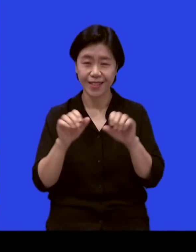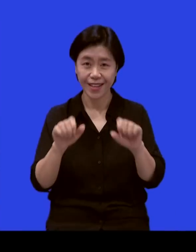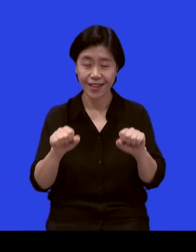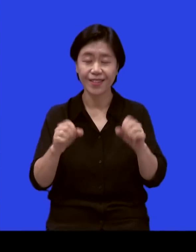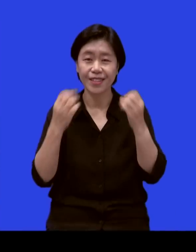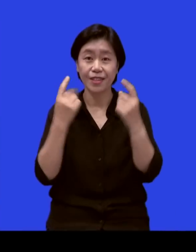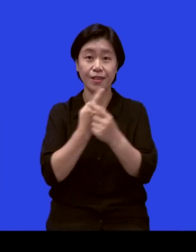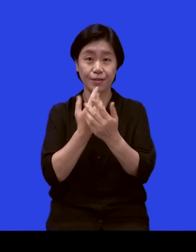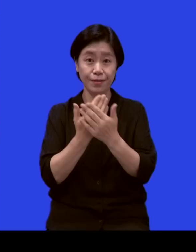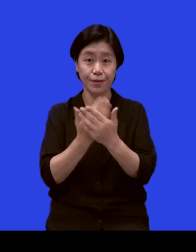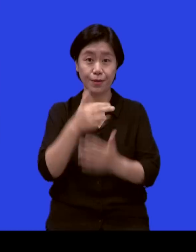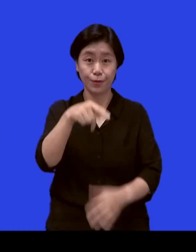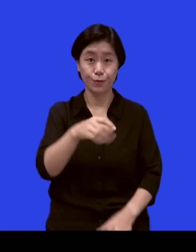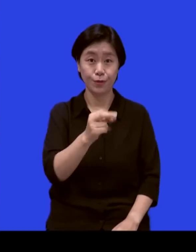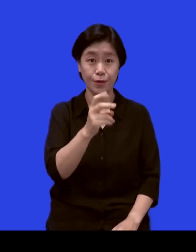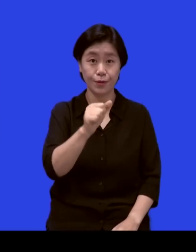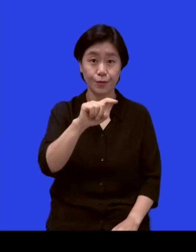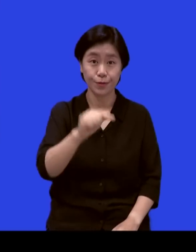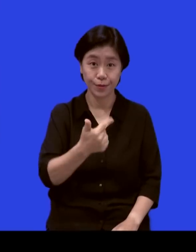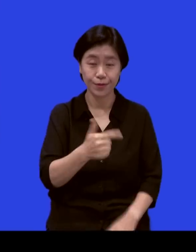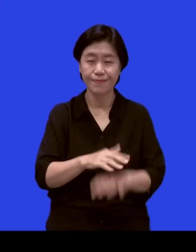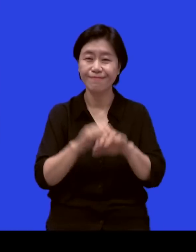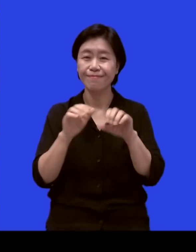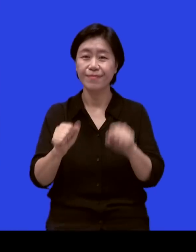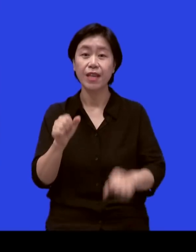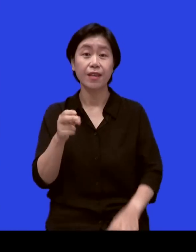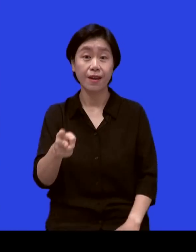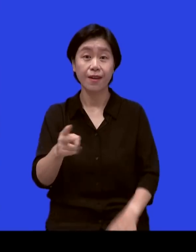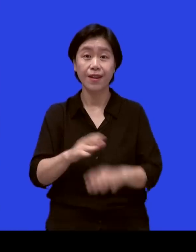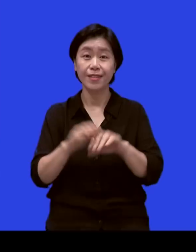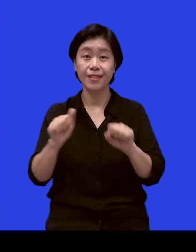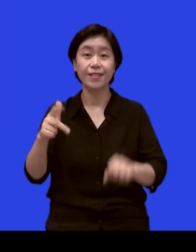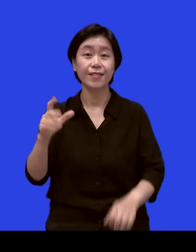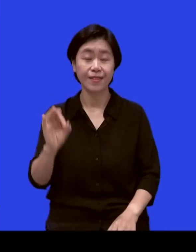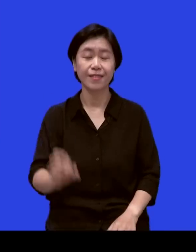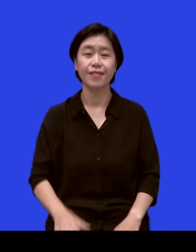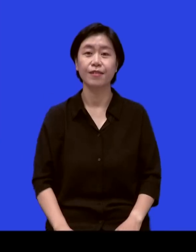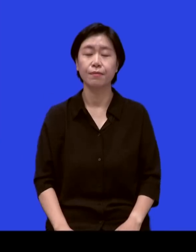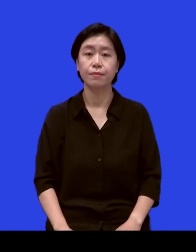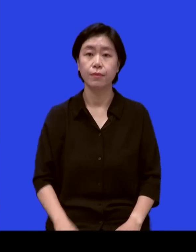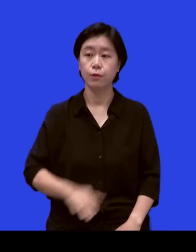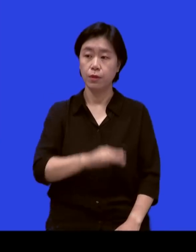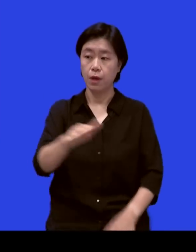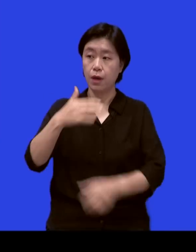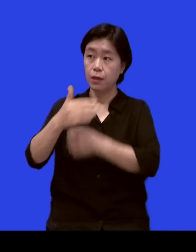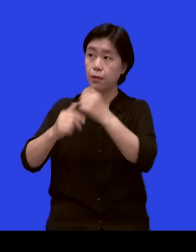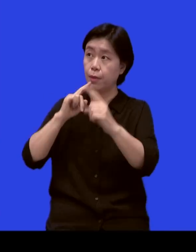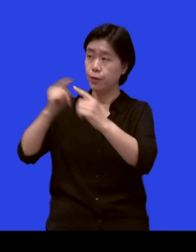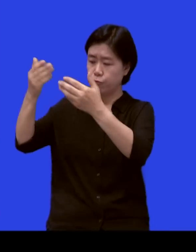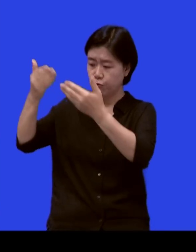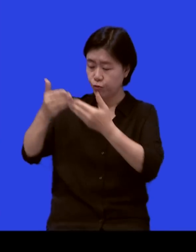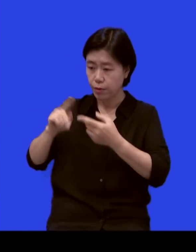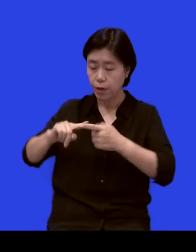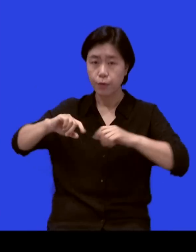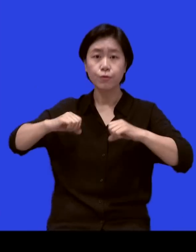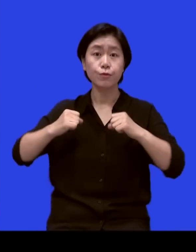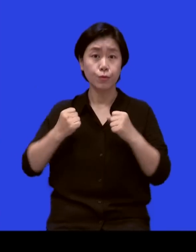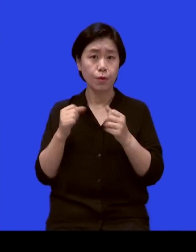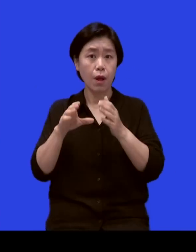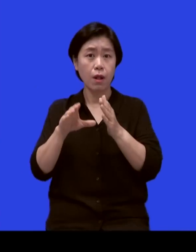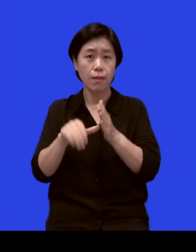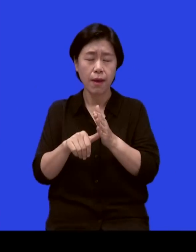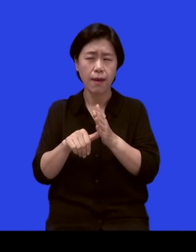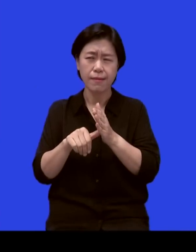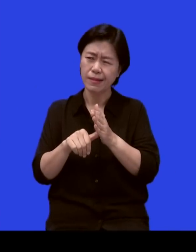안녕하세요. 새롭게 하소서 주영훈입니다. 안녕하세요, 연일입니다. 안녕하세요, 정범균입니다. 우리가 하나님 말씀에 순종할 때 간혹